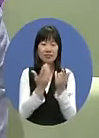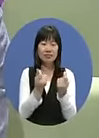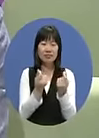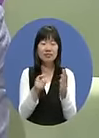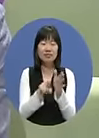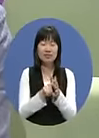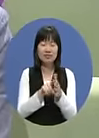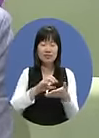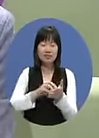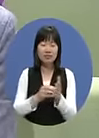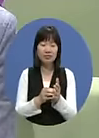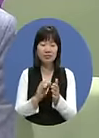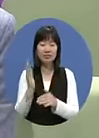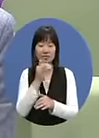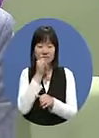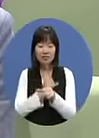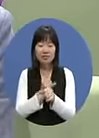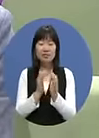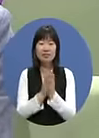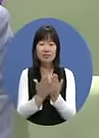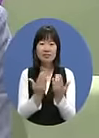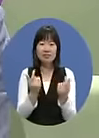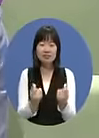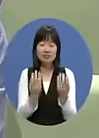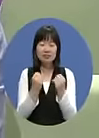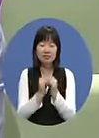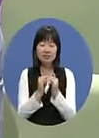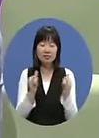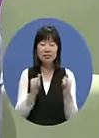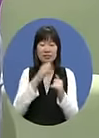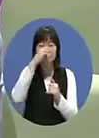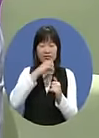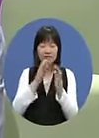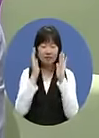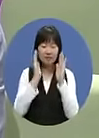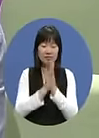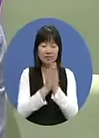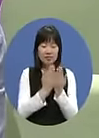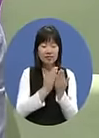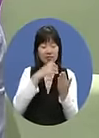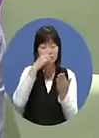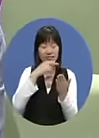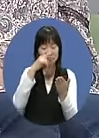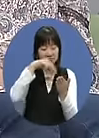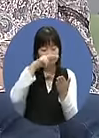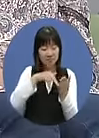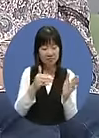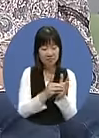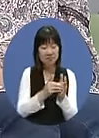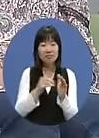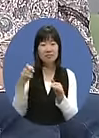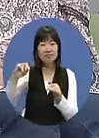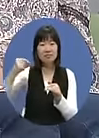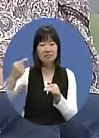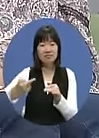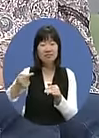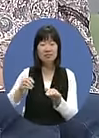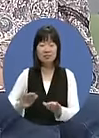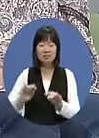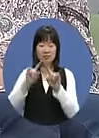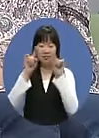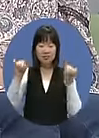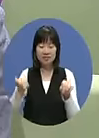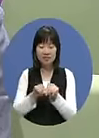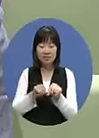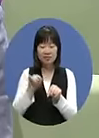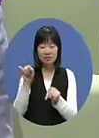그러기에 상당히 적절하게 되어 있는 책인데요. 많은 분들이 그냥 교과서는 쓱 훑어보거나 아니면은 이렇게 네모